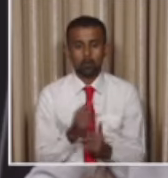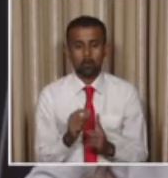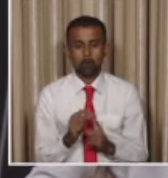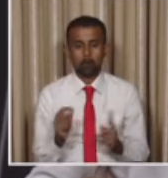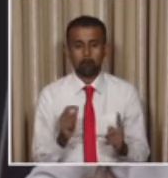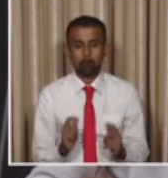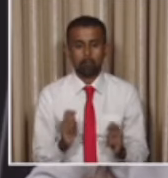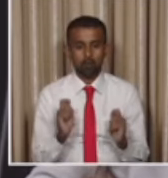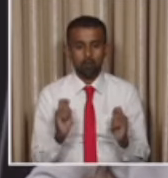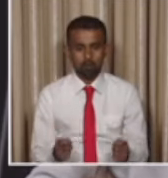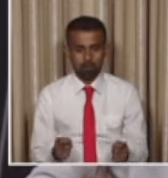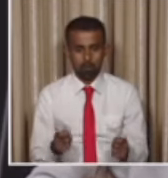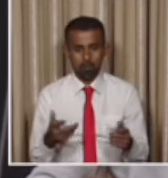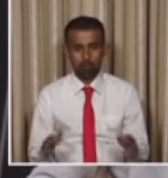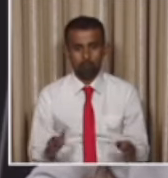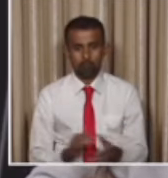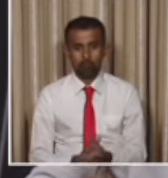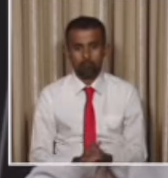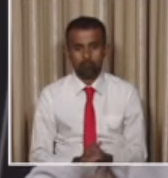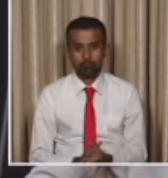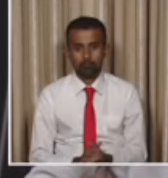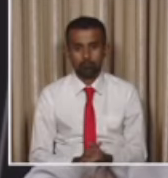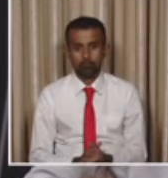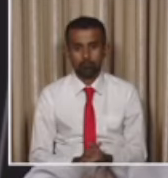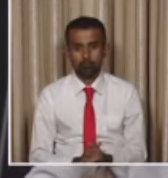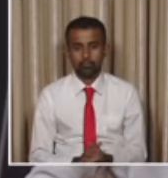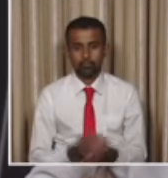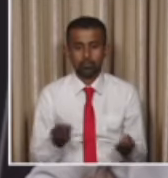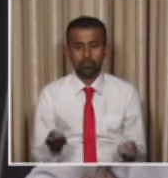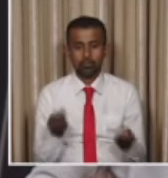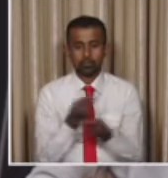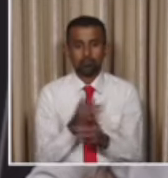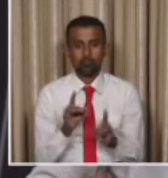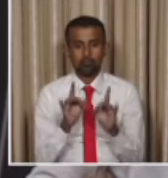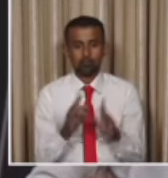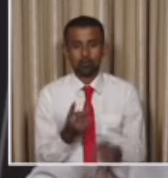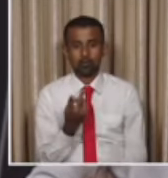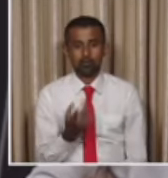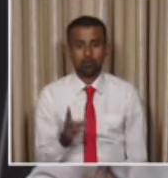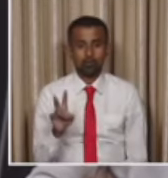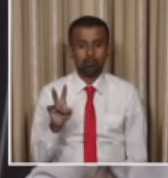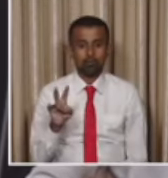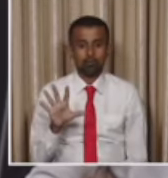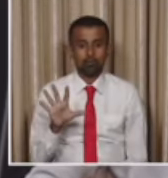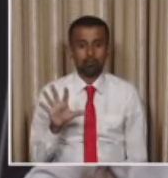පාර්ලිමේන්තුවට ඉදිරිපත් කරලා තියෙනවා. ඒ ගිවිසුම අනුව 2025දී